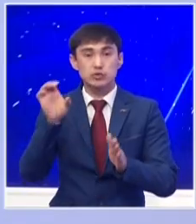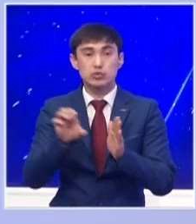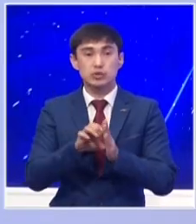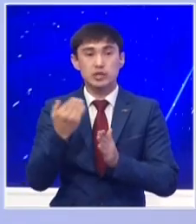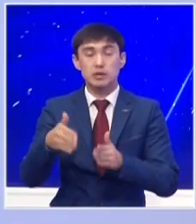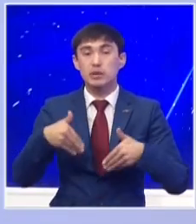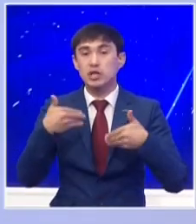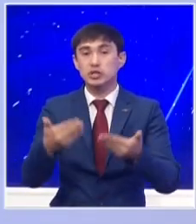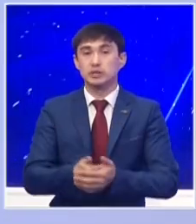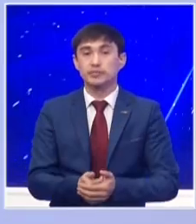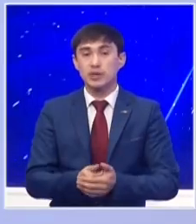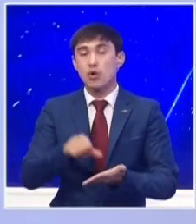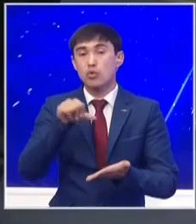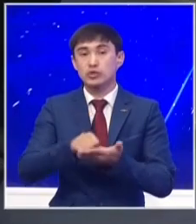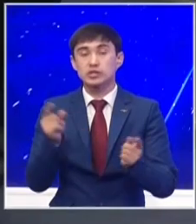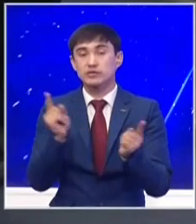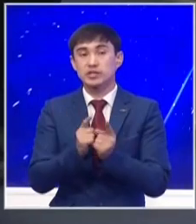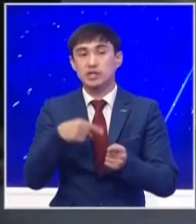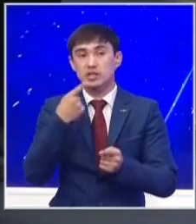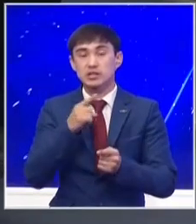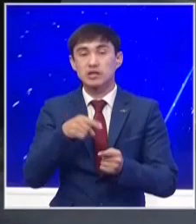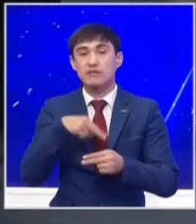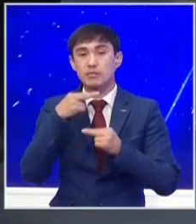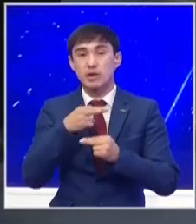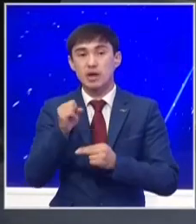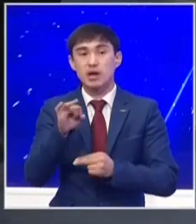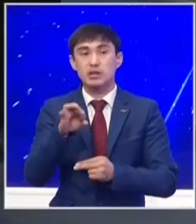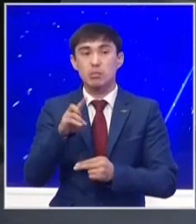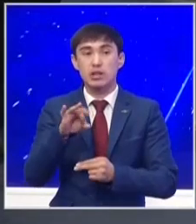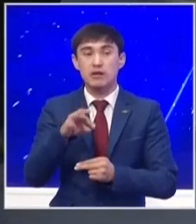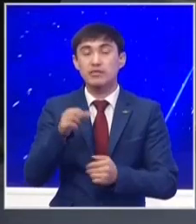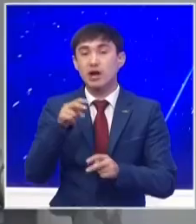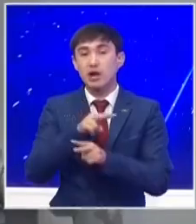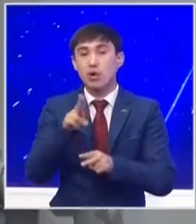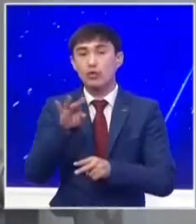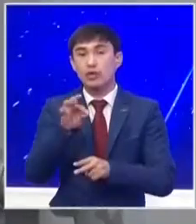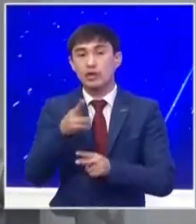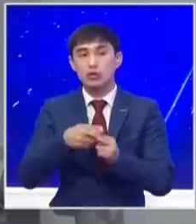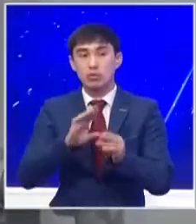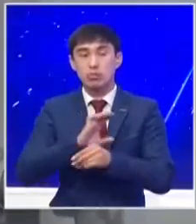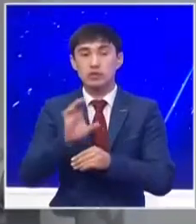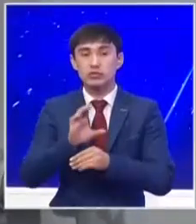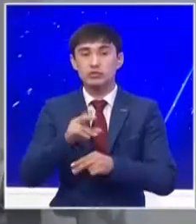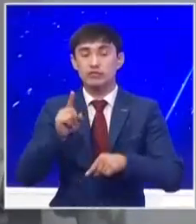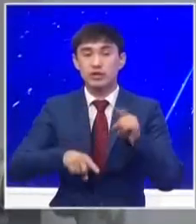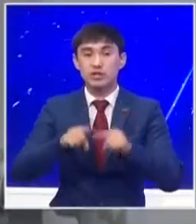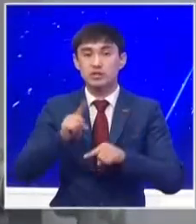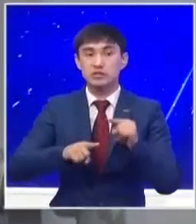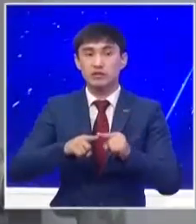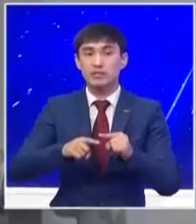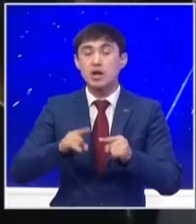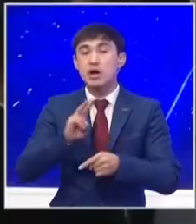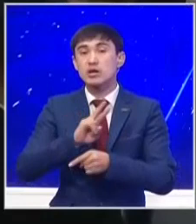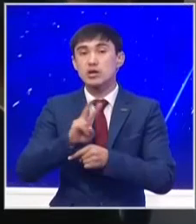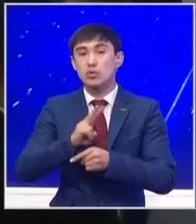их предложения. Участники встречи акцентировали внимание Аиды Балаевой на контент, который производится в отечественной киноиндустрии